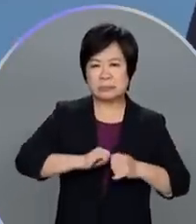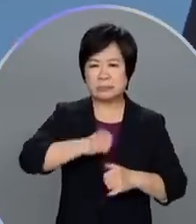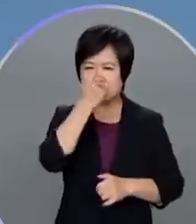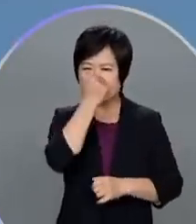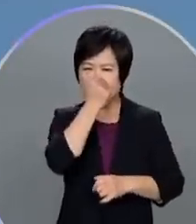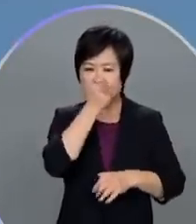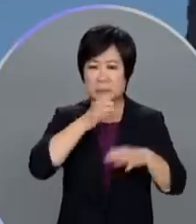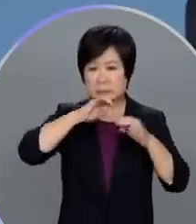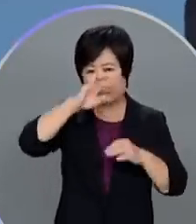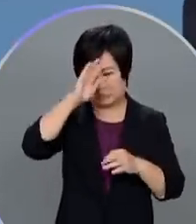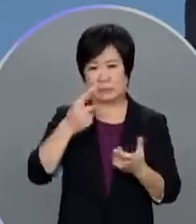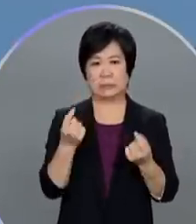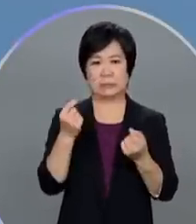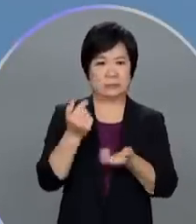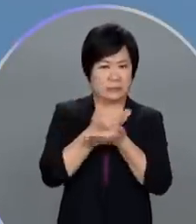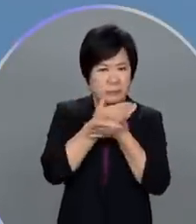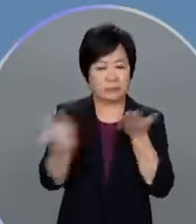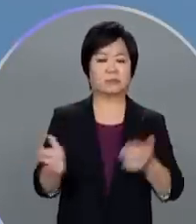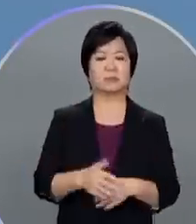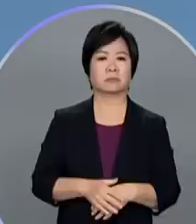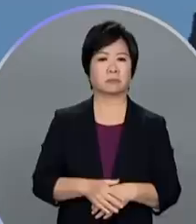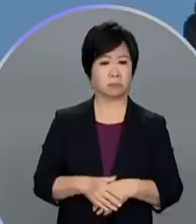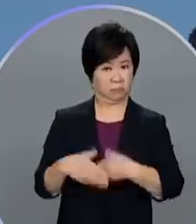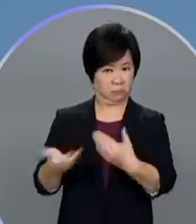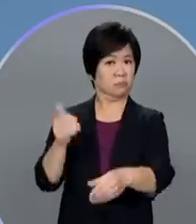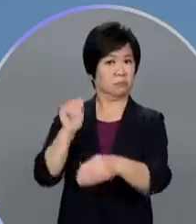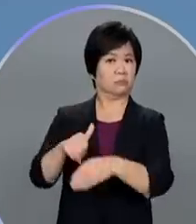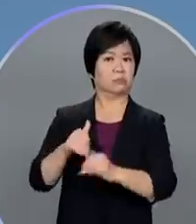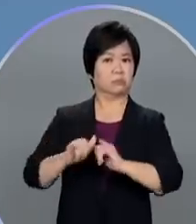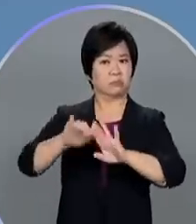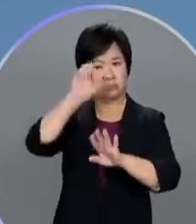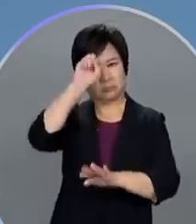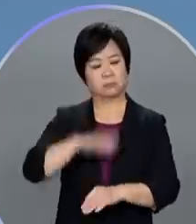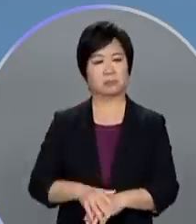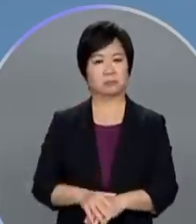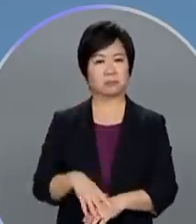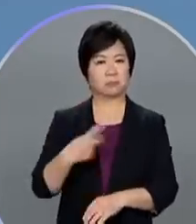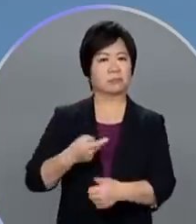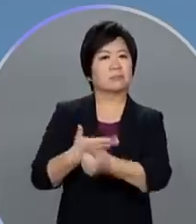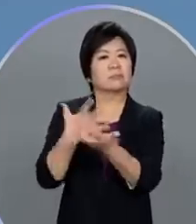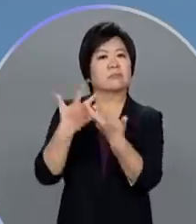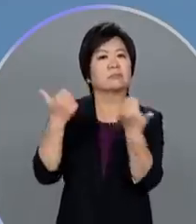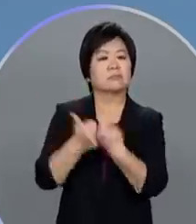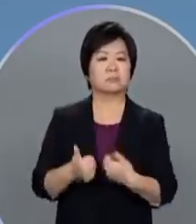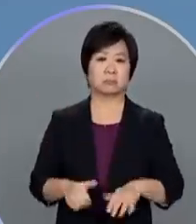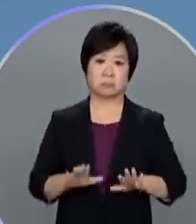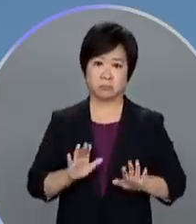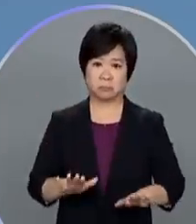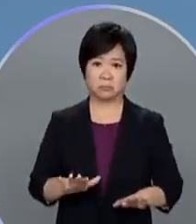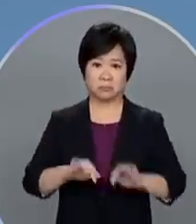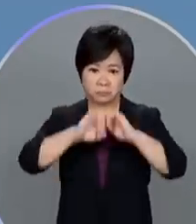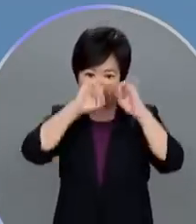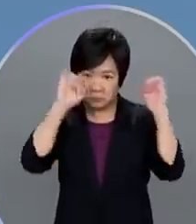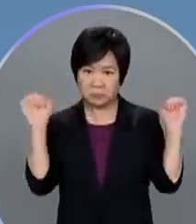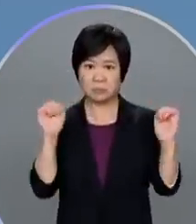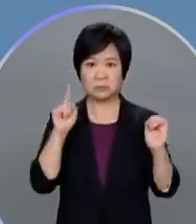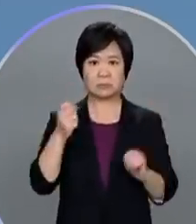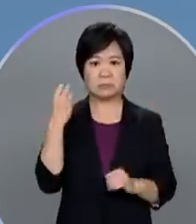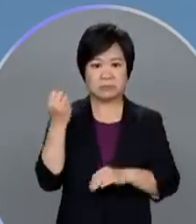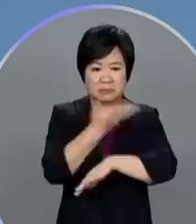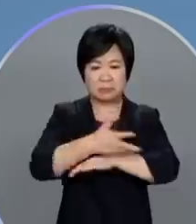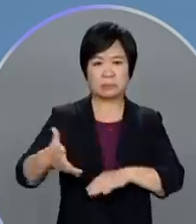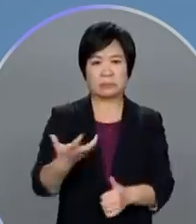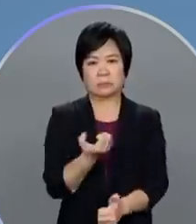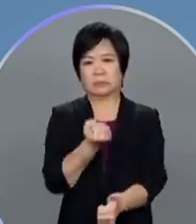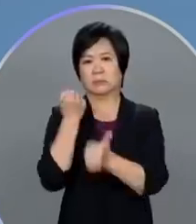民，你可以投票给民进党，再给民进党一个机会。以现在的民进党，整个新潮流控制住